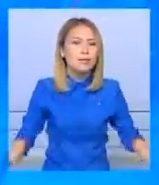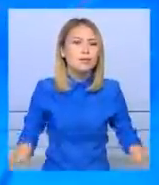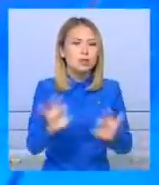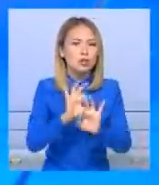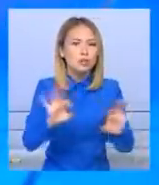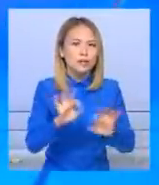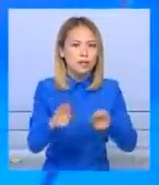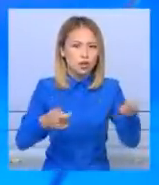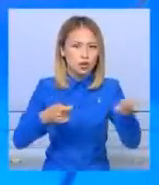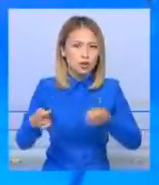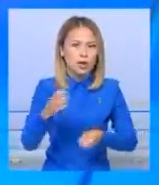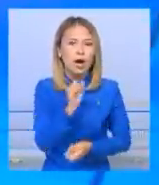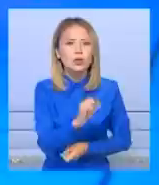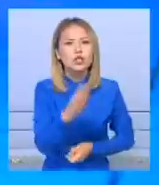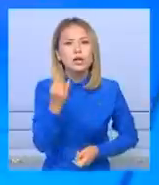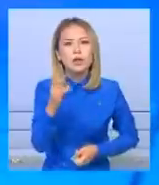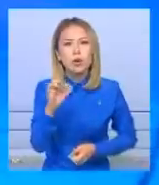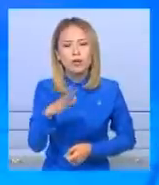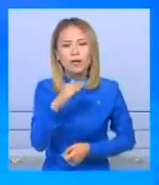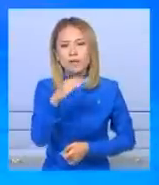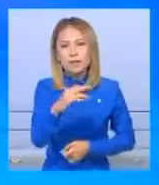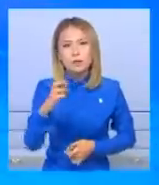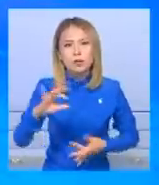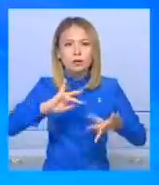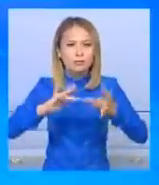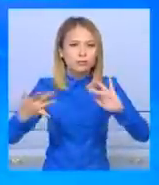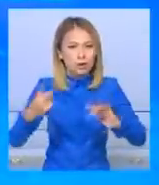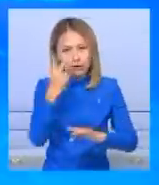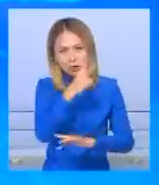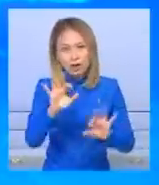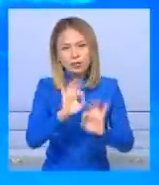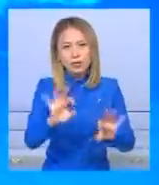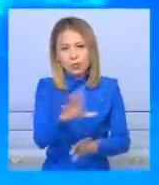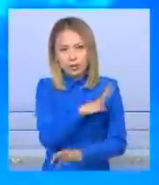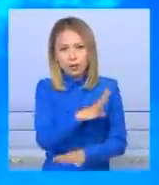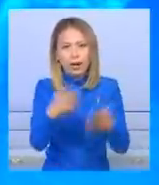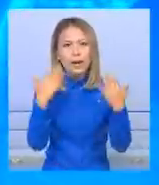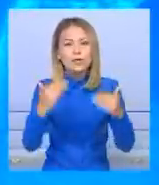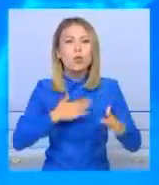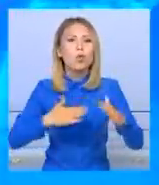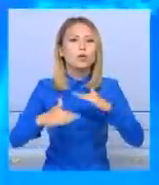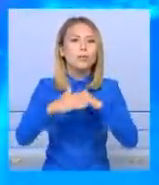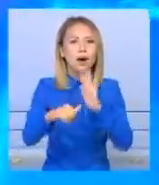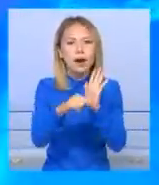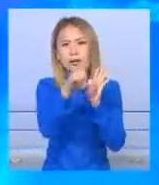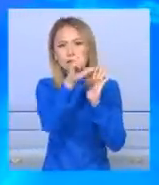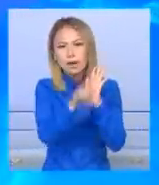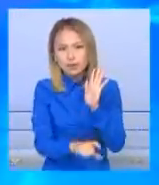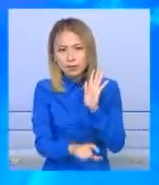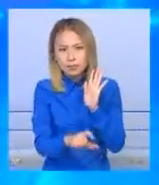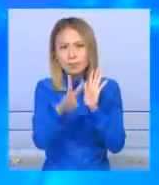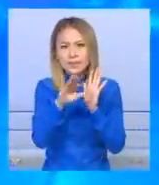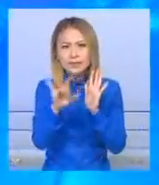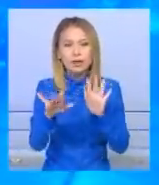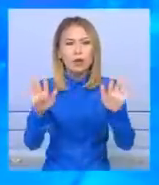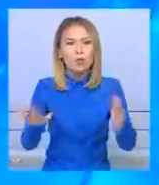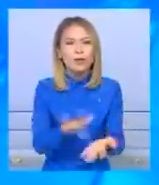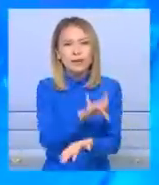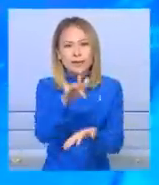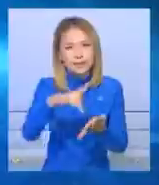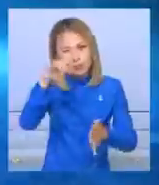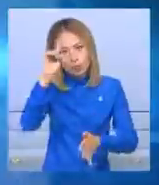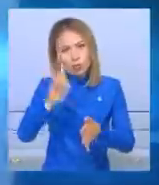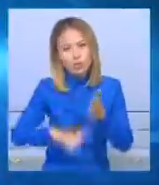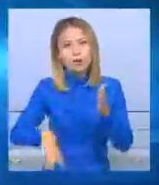министрлігі баспасөз қызметінің жетекшісі Әнуар Жайнақов Facebook-тегі парақшасында жариялады. Қазір отандастарымыздың алтауы да Мысыр